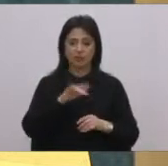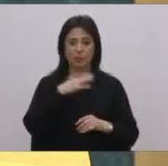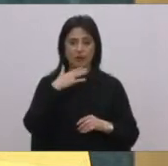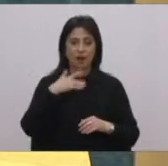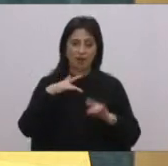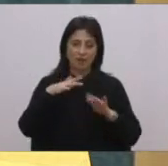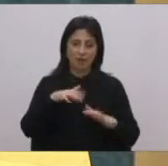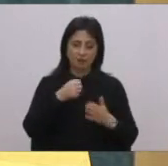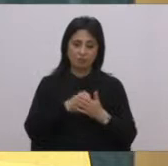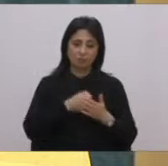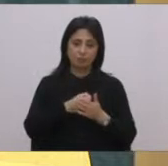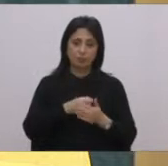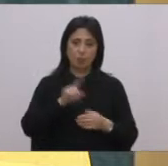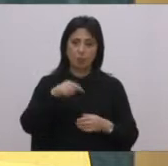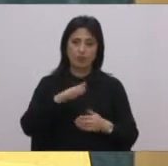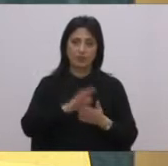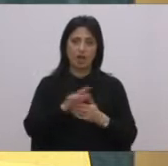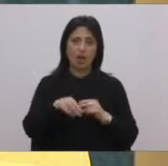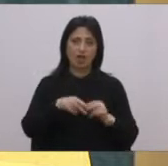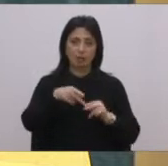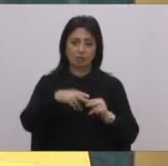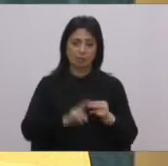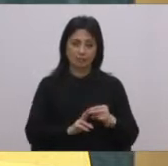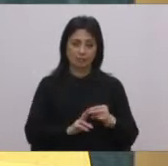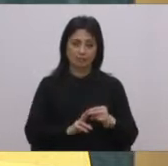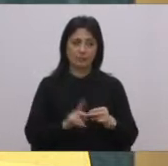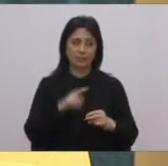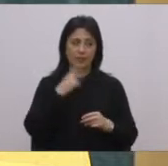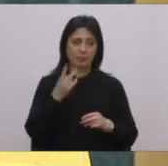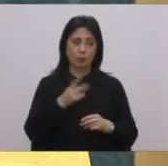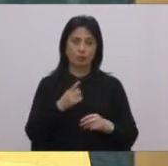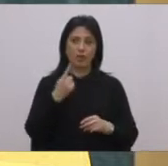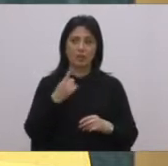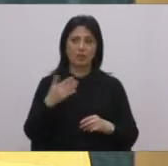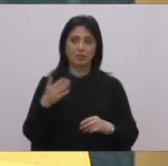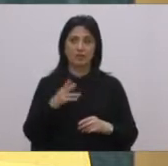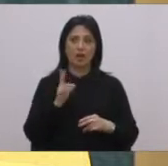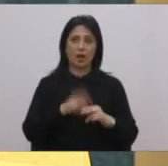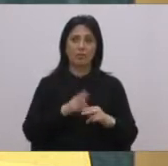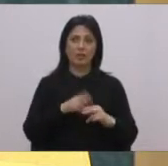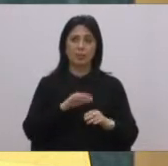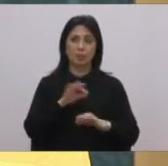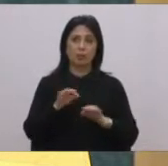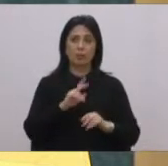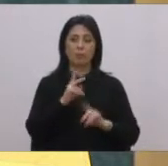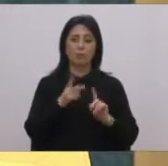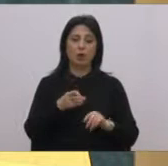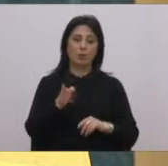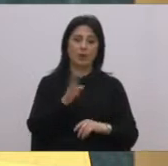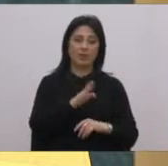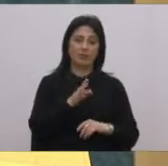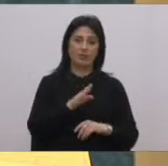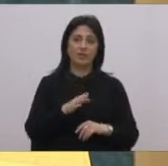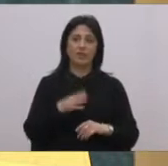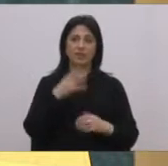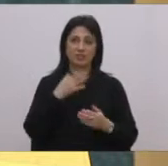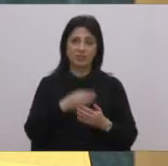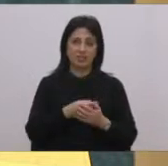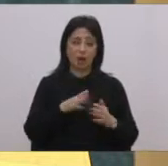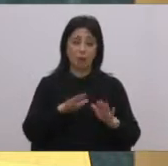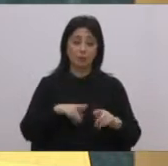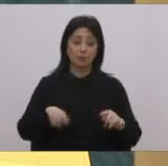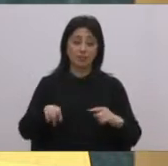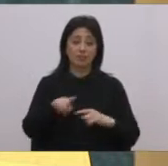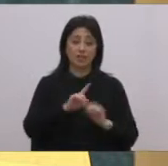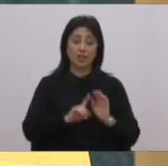ძალის ხმევისა მოგვიწია ხელშეკრულებების შეწყვეტა. რა თქმა უნდა, ეს ერთი მხრივ აფერხებს პროექტებს, მაგრამ მეორე მხრივ საკუთრივი